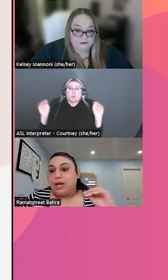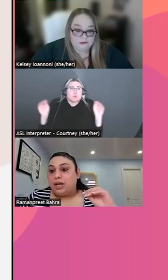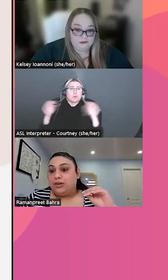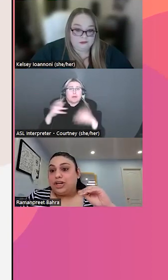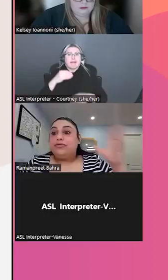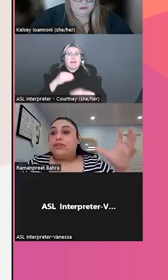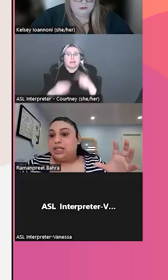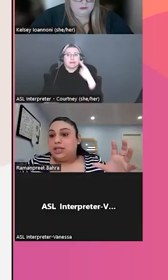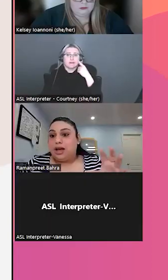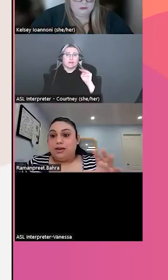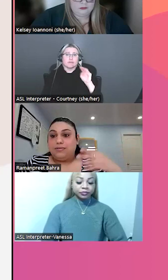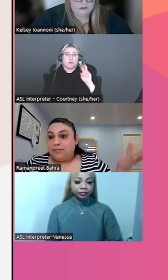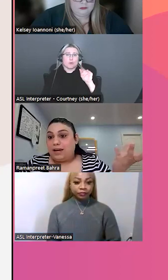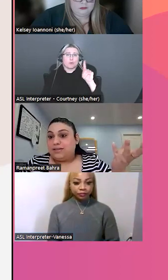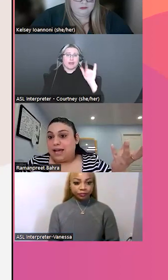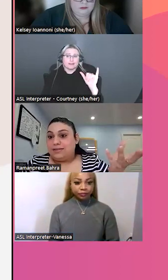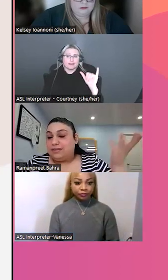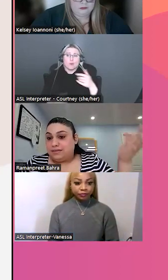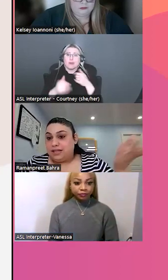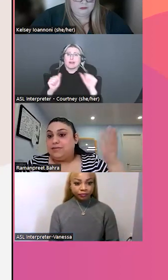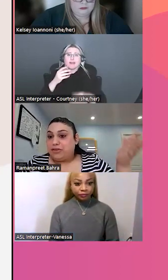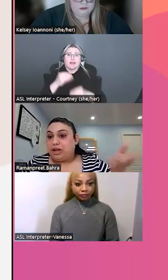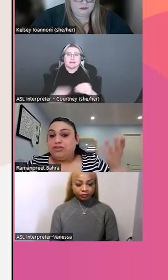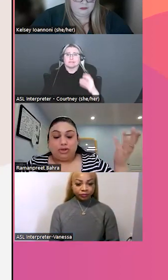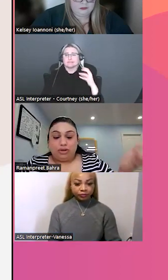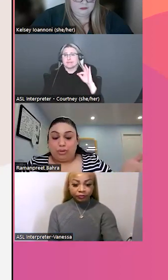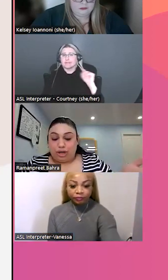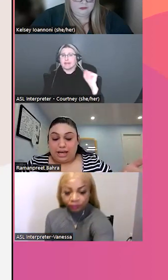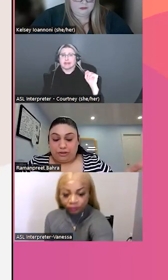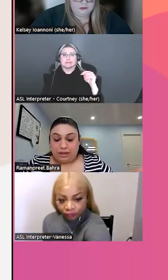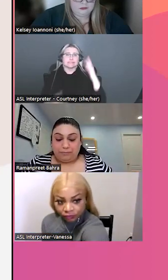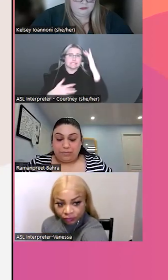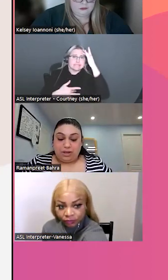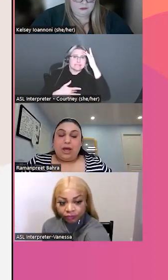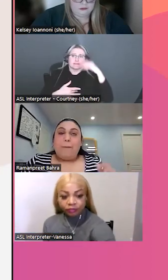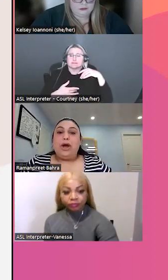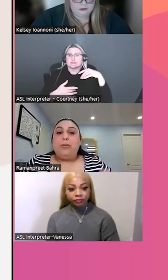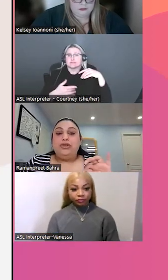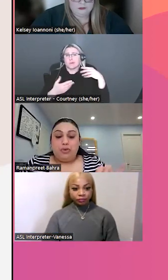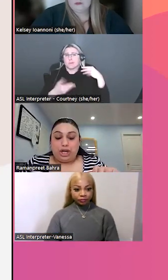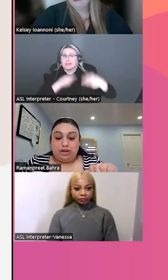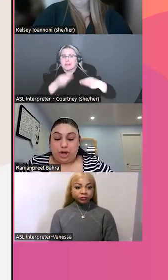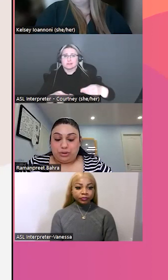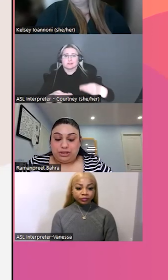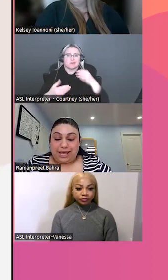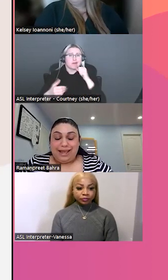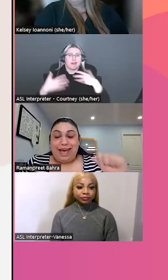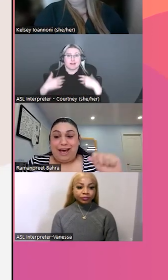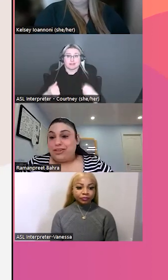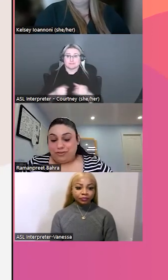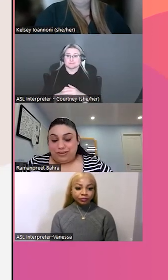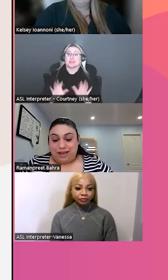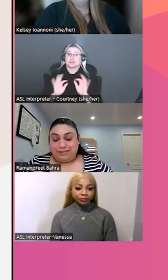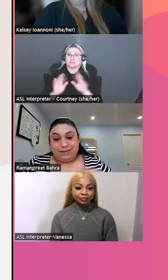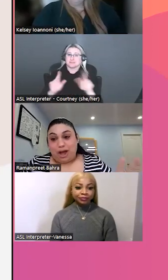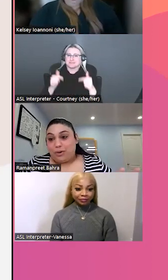général, sans moralité quelconque, sans donc percevoir la corpulence comme étant